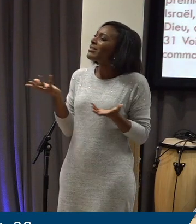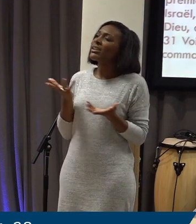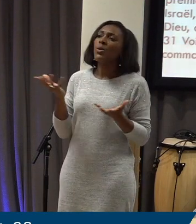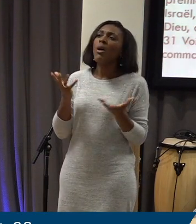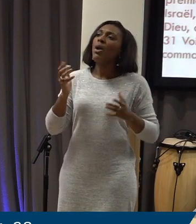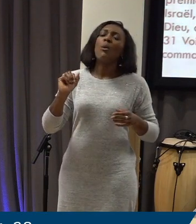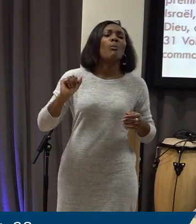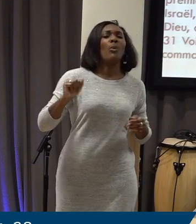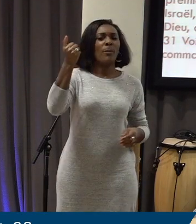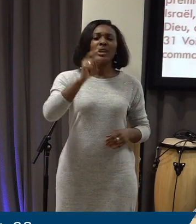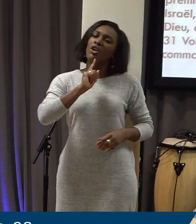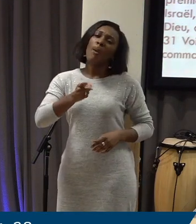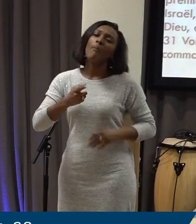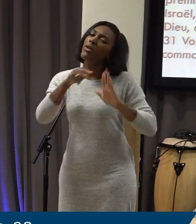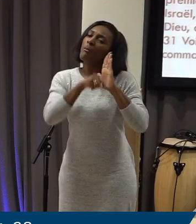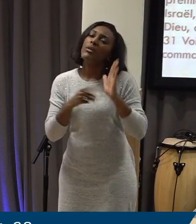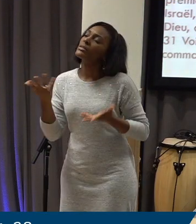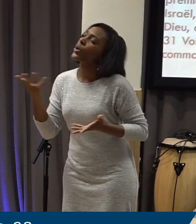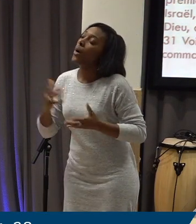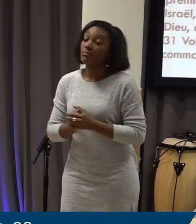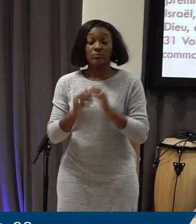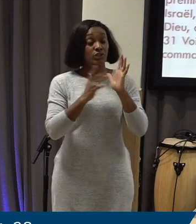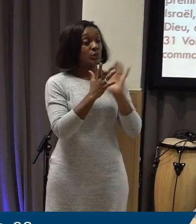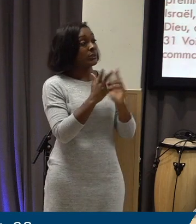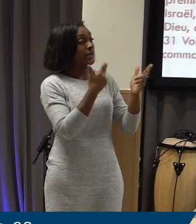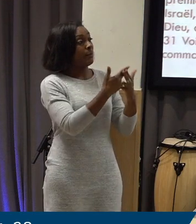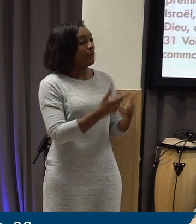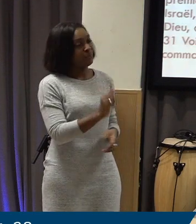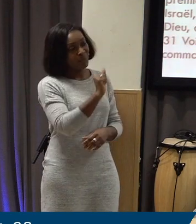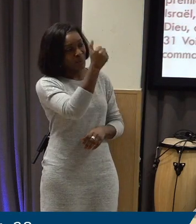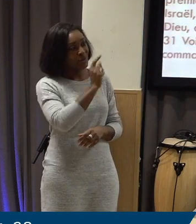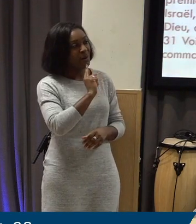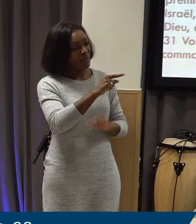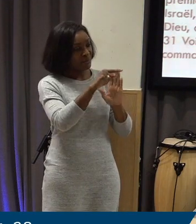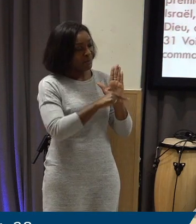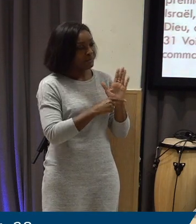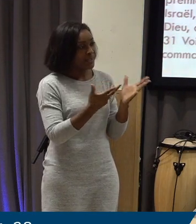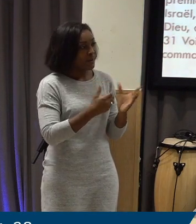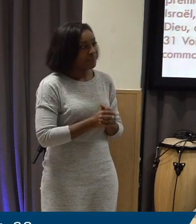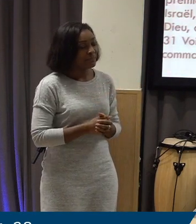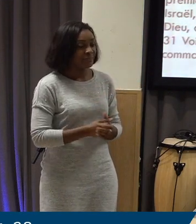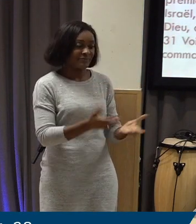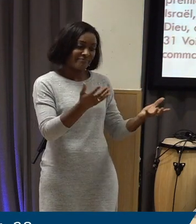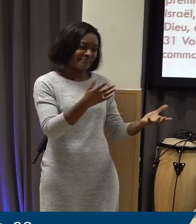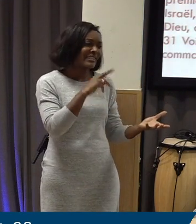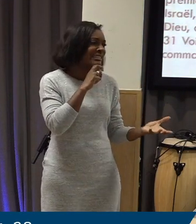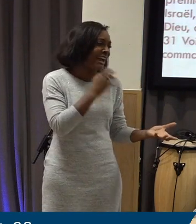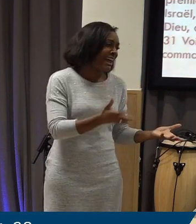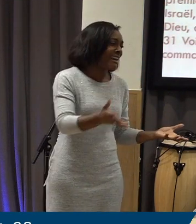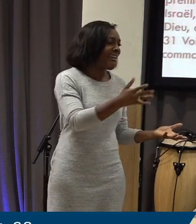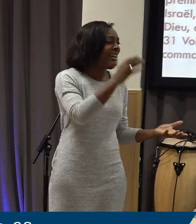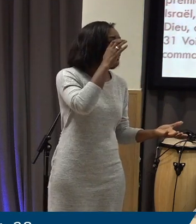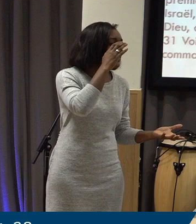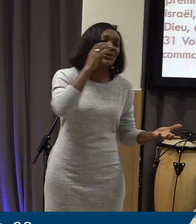le premier de tous les commandements? Jésus répondit, voici le premier, écoute Israël, le Seigneur, notre Dieu